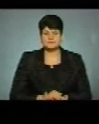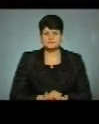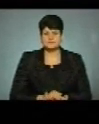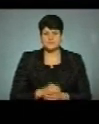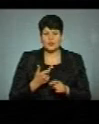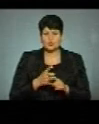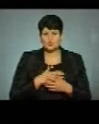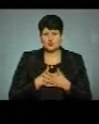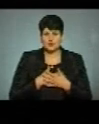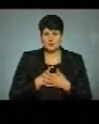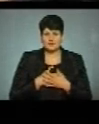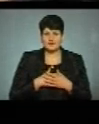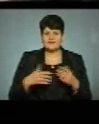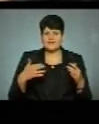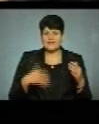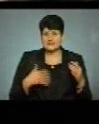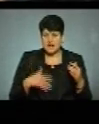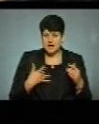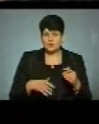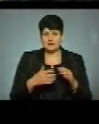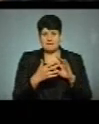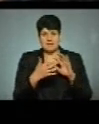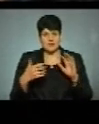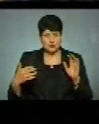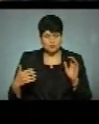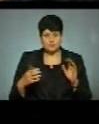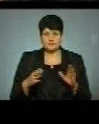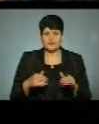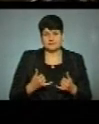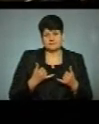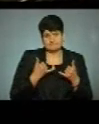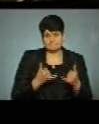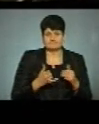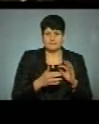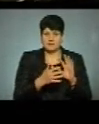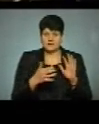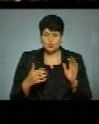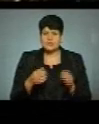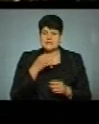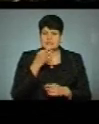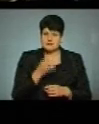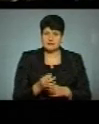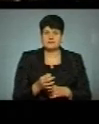Дуже любив і гітару, і бандуру, але надав перевагу бандурі і сказав,